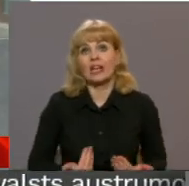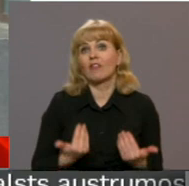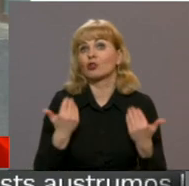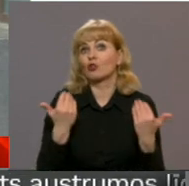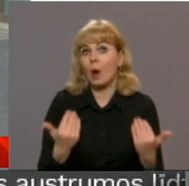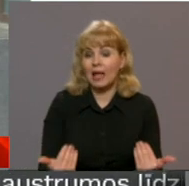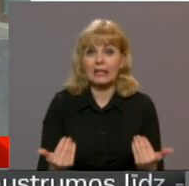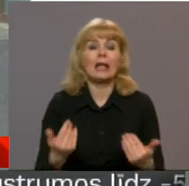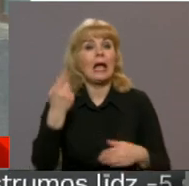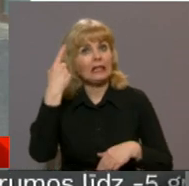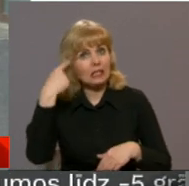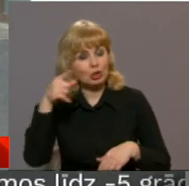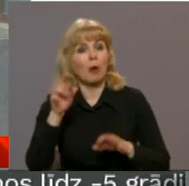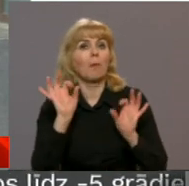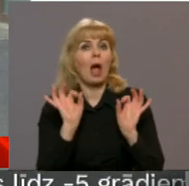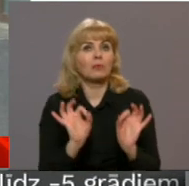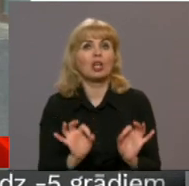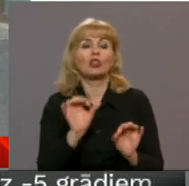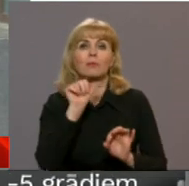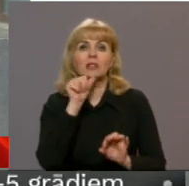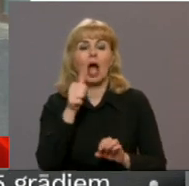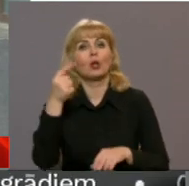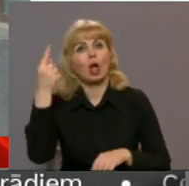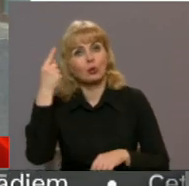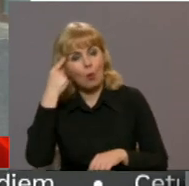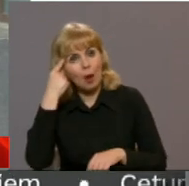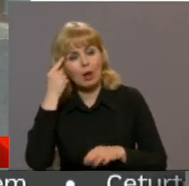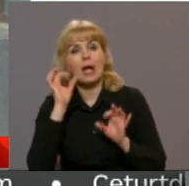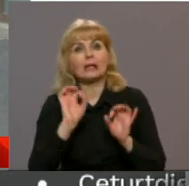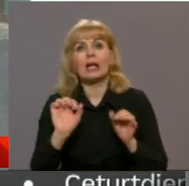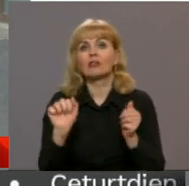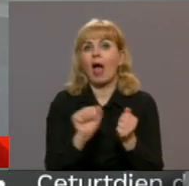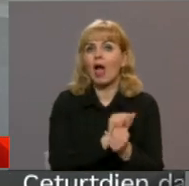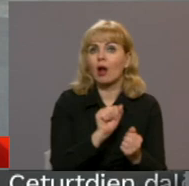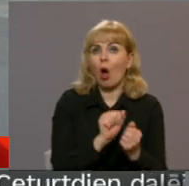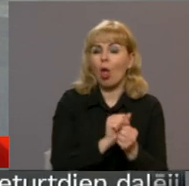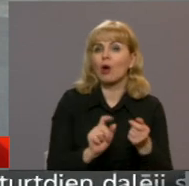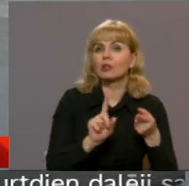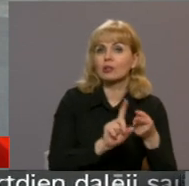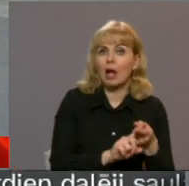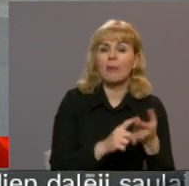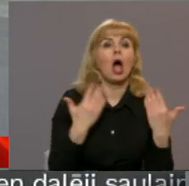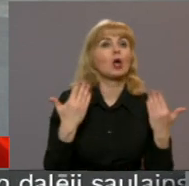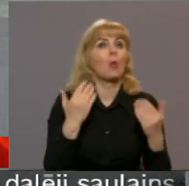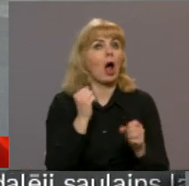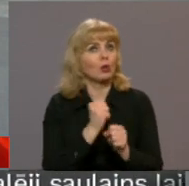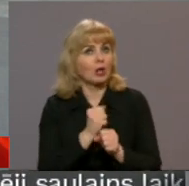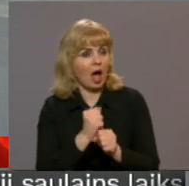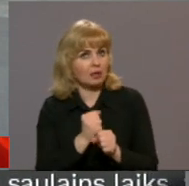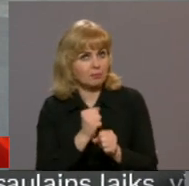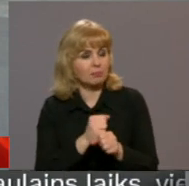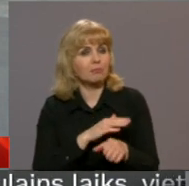mēs izdomājam, ka vajadzētu kaut ko tieši ar zaļo domāšanu, tieši ar ekoloģiju saistīt. Tas ir roku darbs pilnvērtīgs